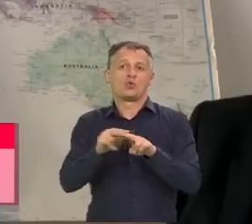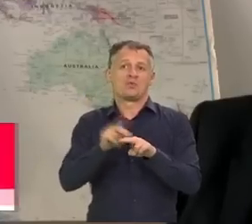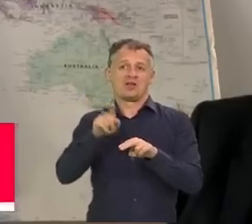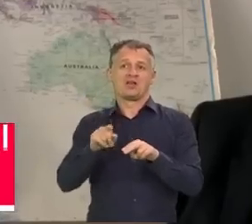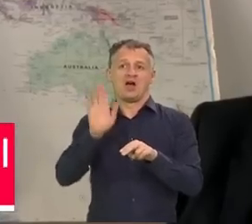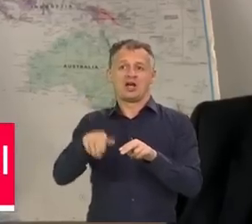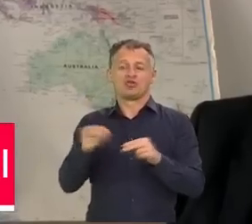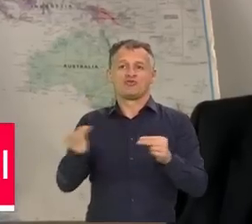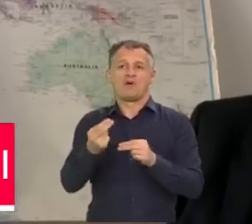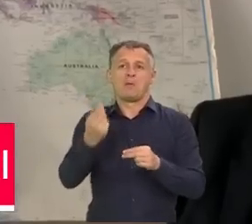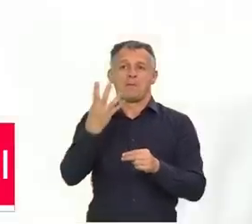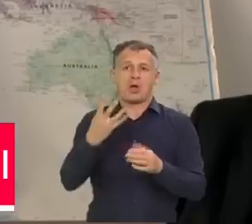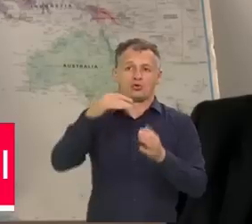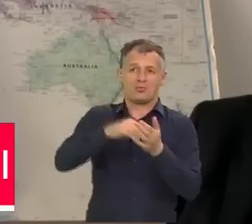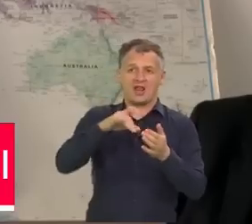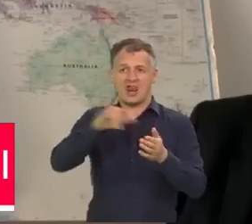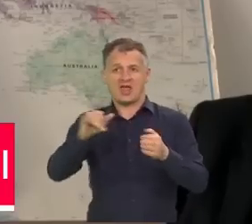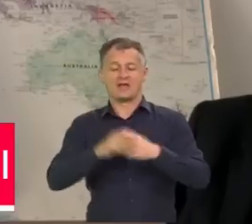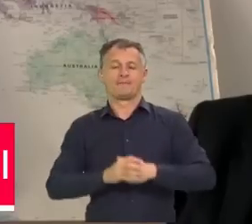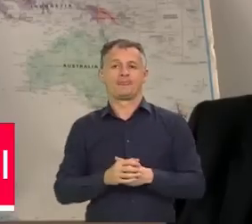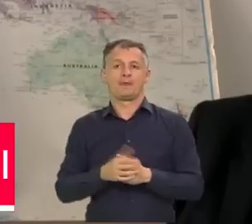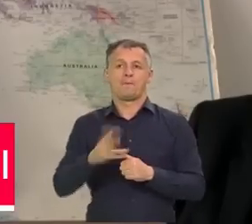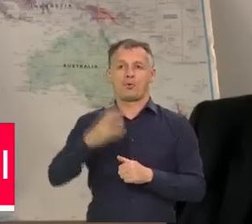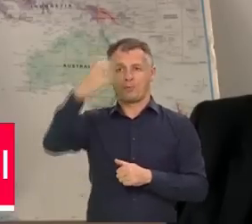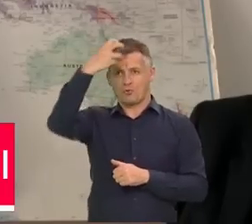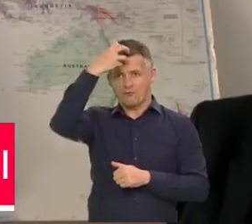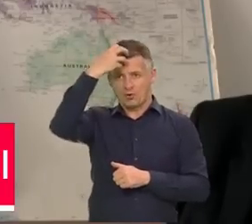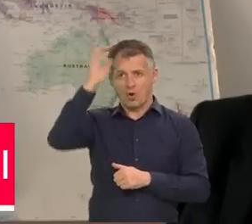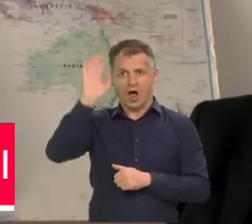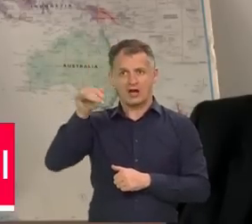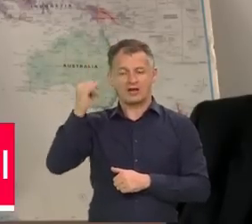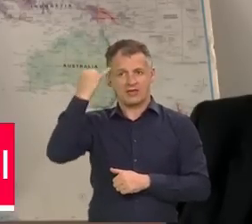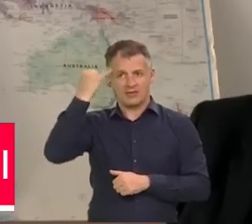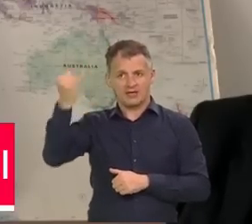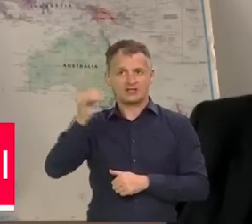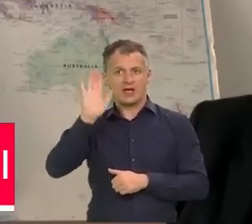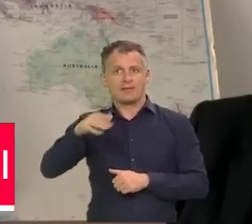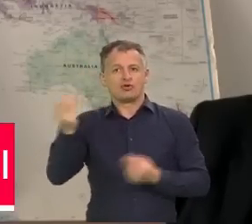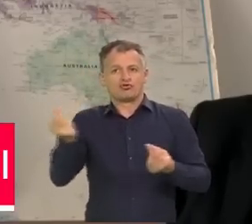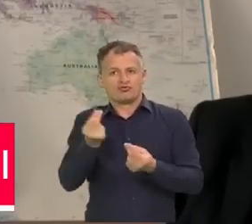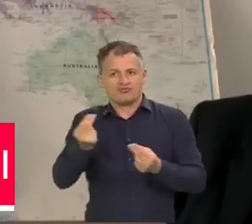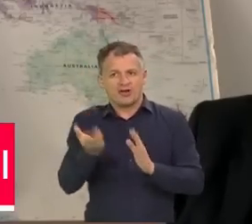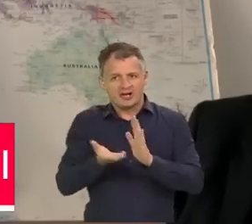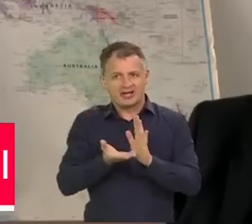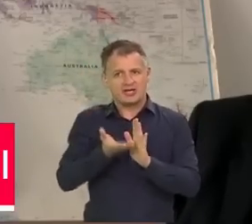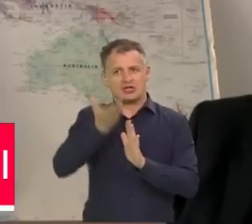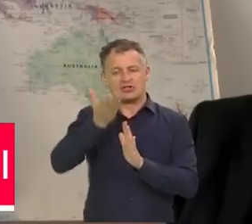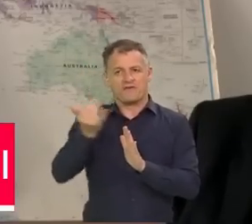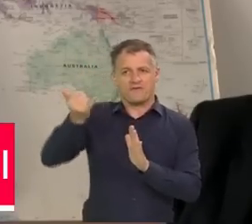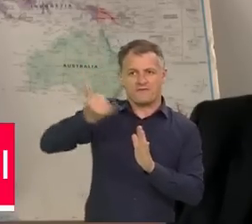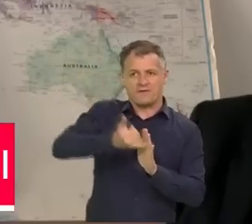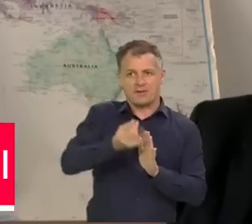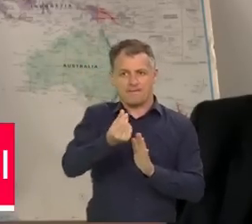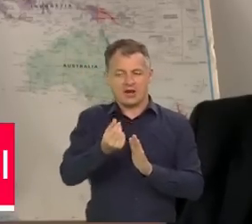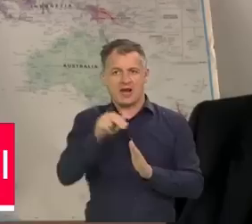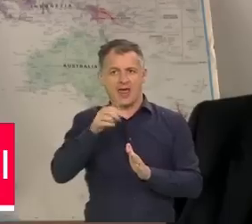avea 4.000 de lei. Probabil guvernul are în vedere să aibă și o mică creștere a venitului net pe care